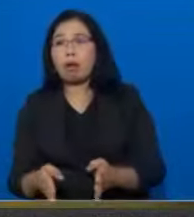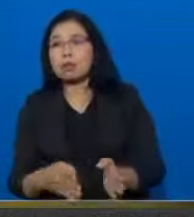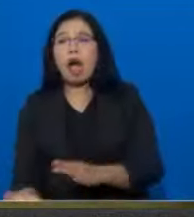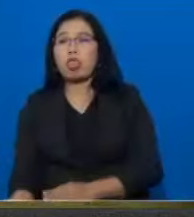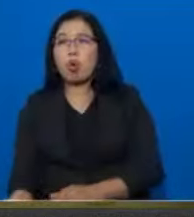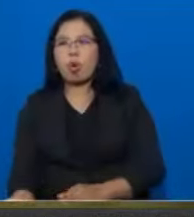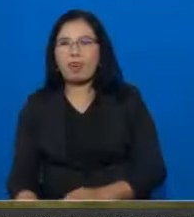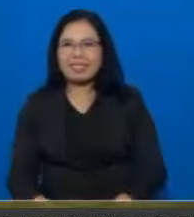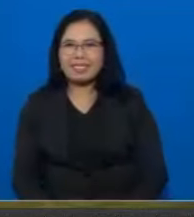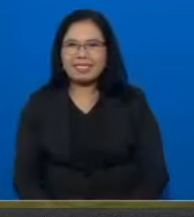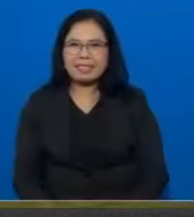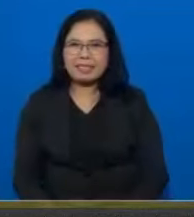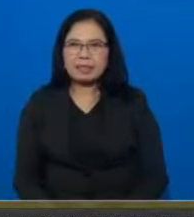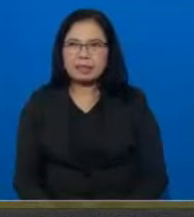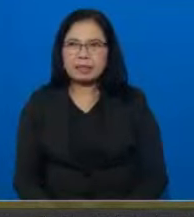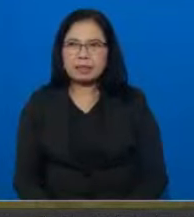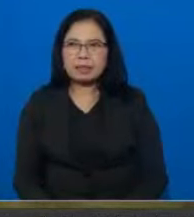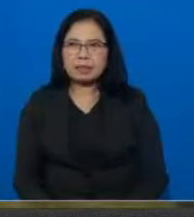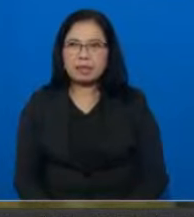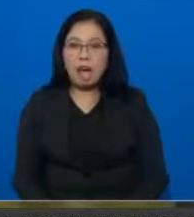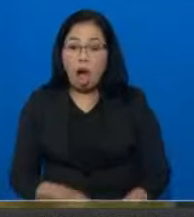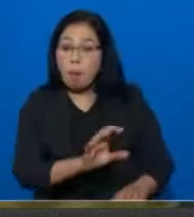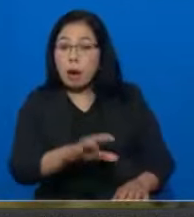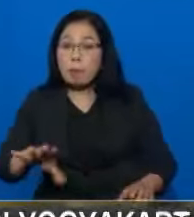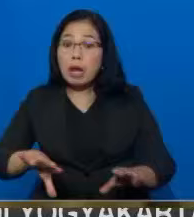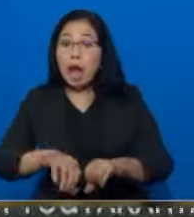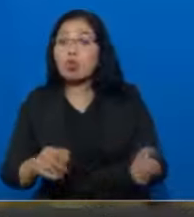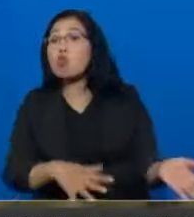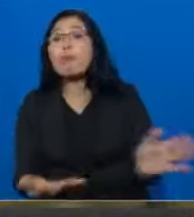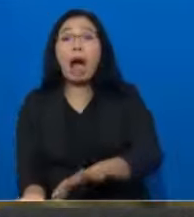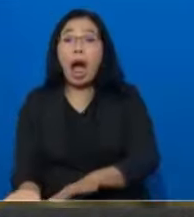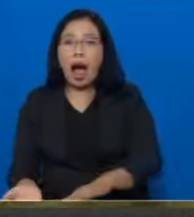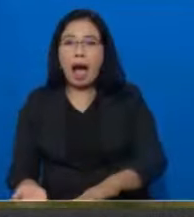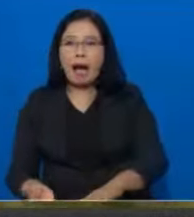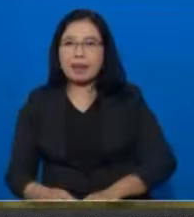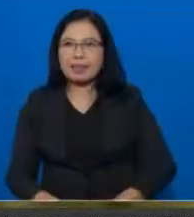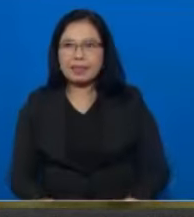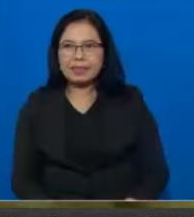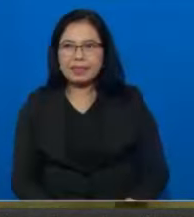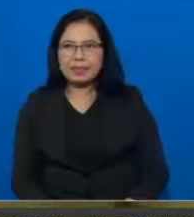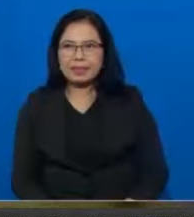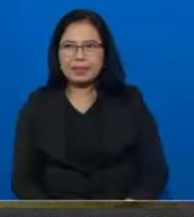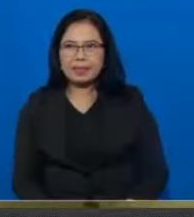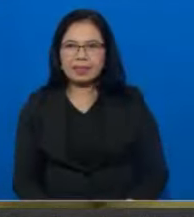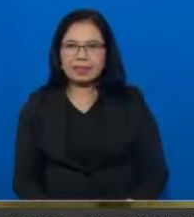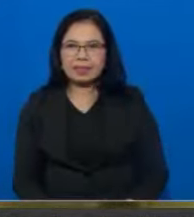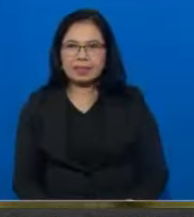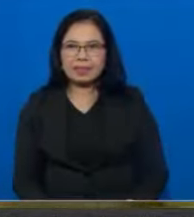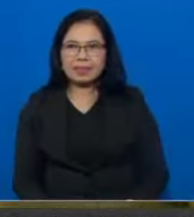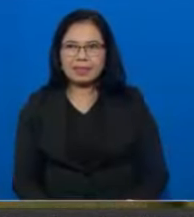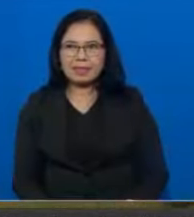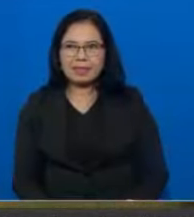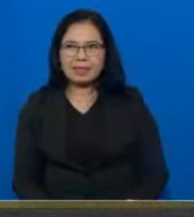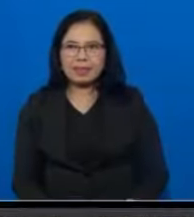Jatuh lah pasti. Ya, hancur semua. Hancurnya gimana? Ya, nggak berbentuk deh. Keranjangnya udah